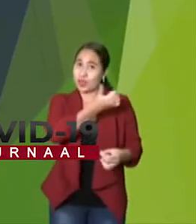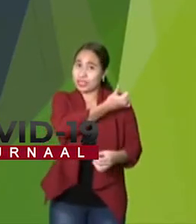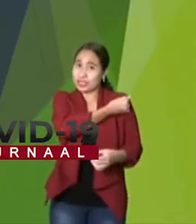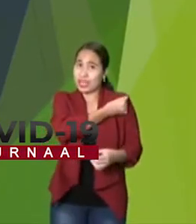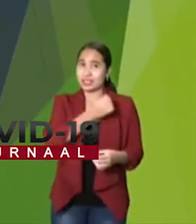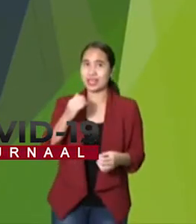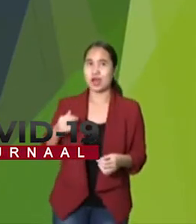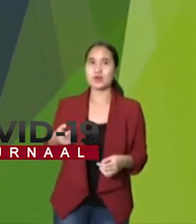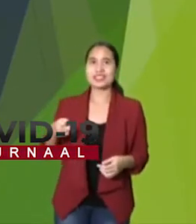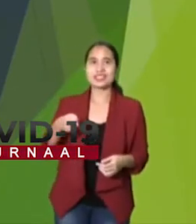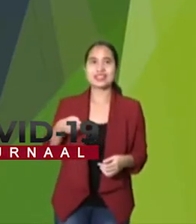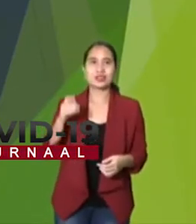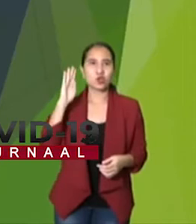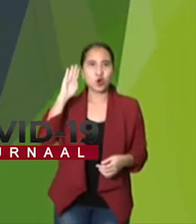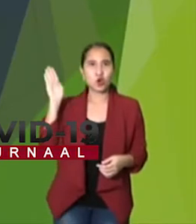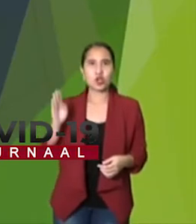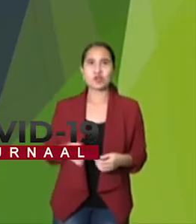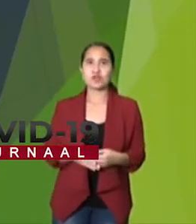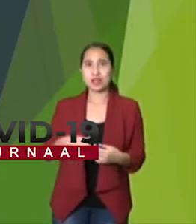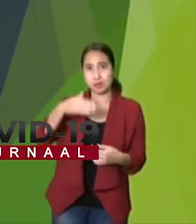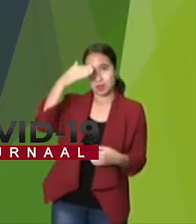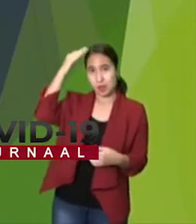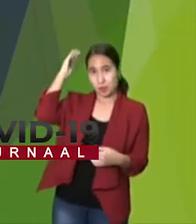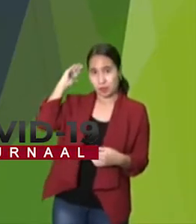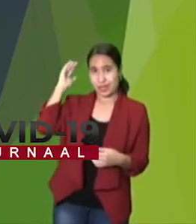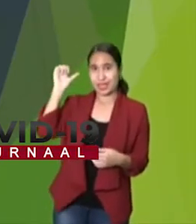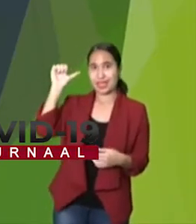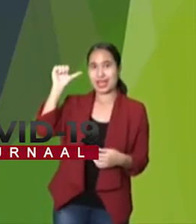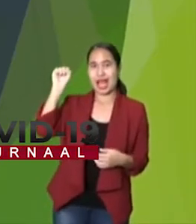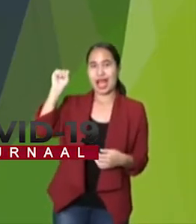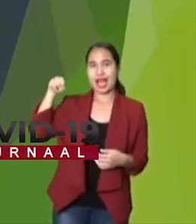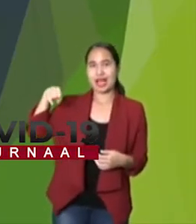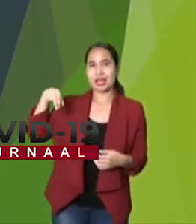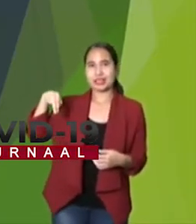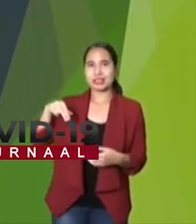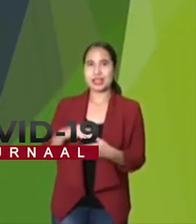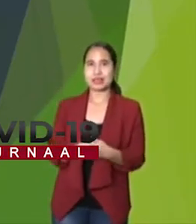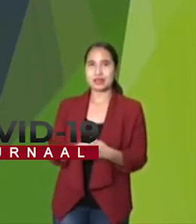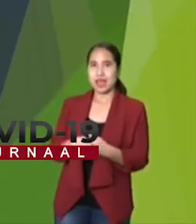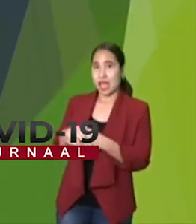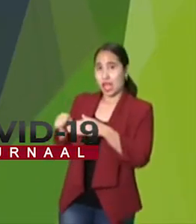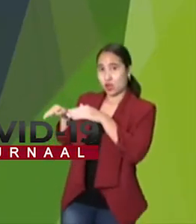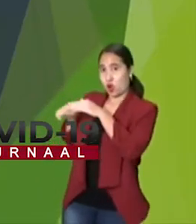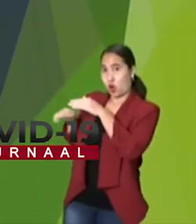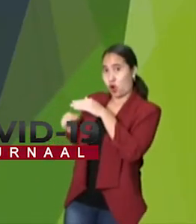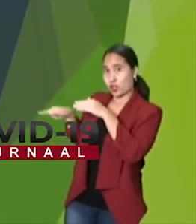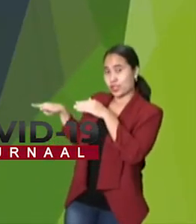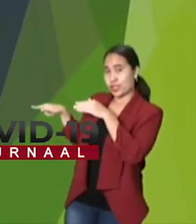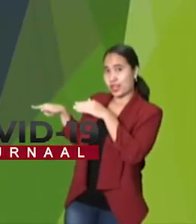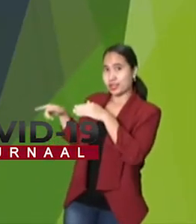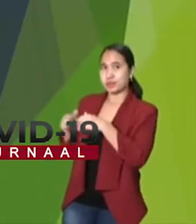dokter Asin. En u ziet helemaal onderin, tot heden zijn er totaal